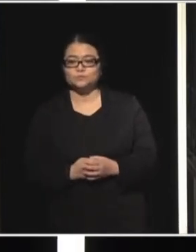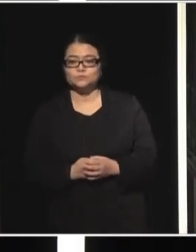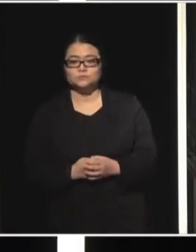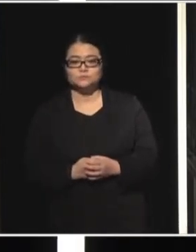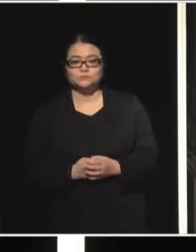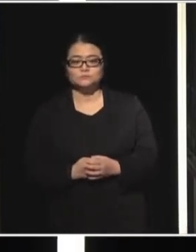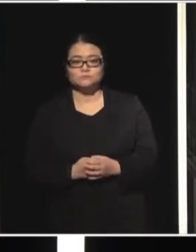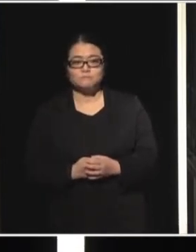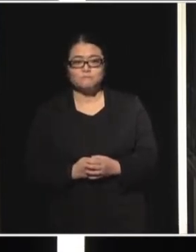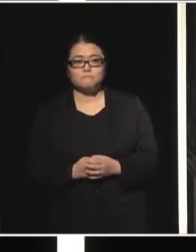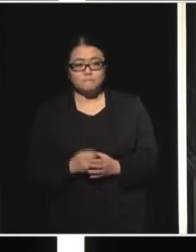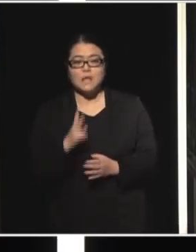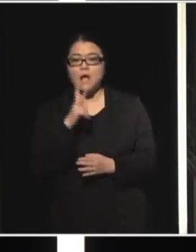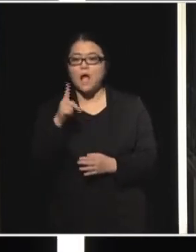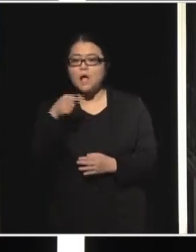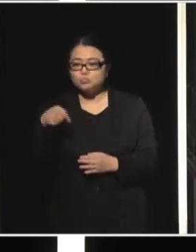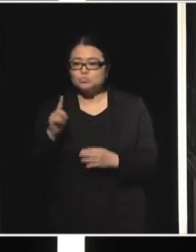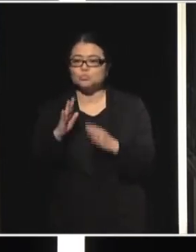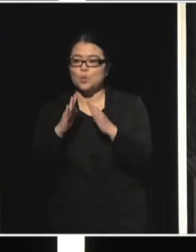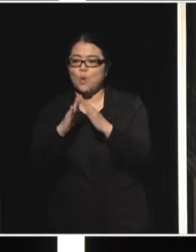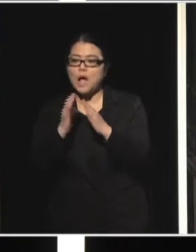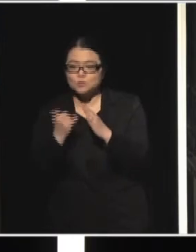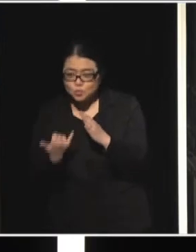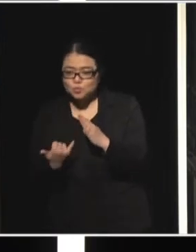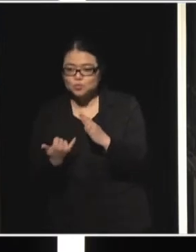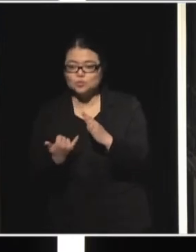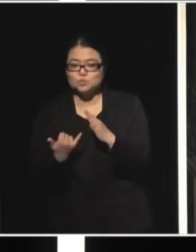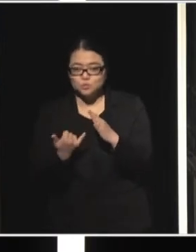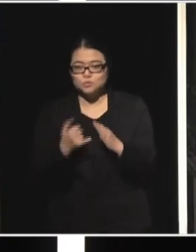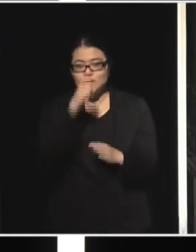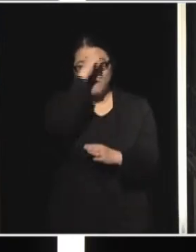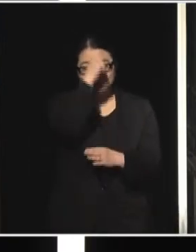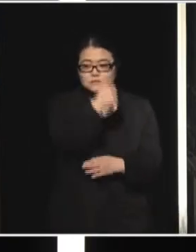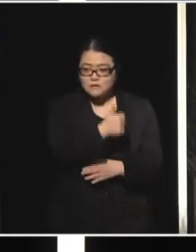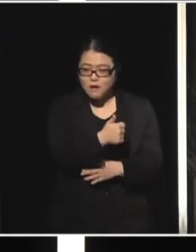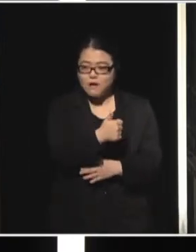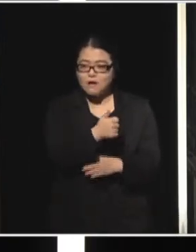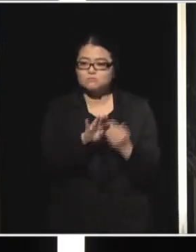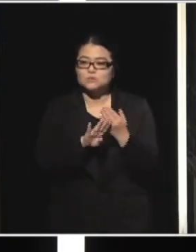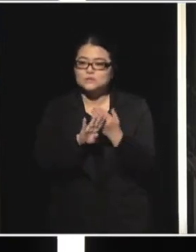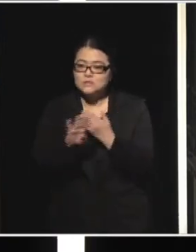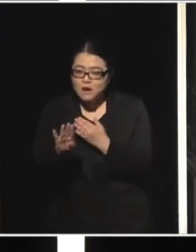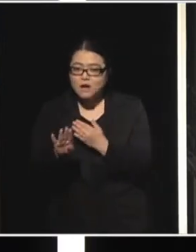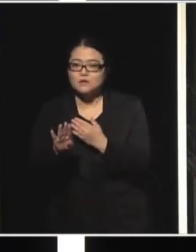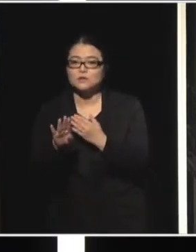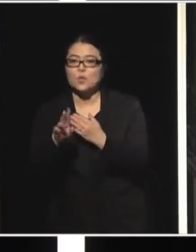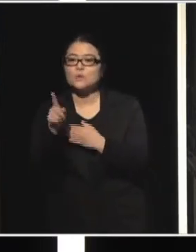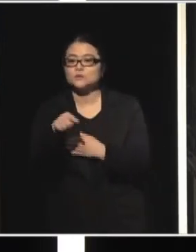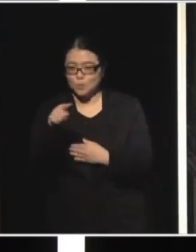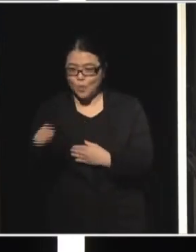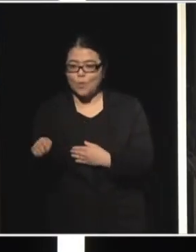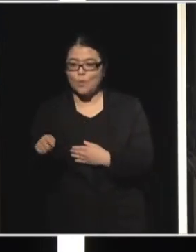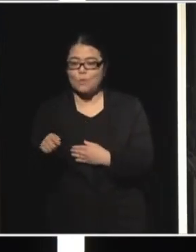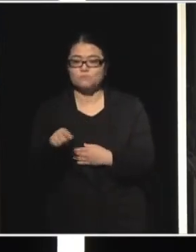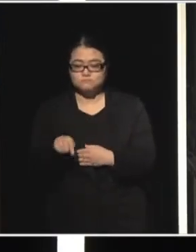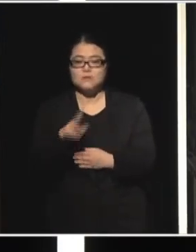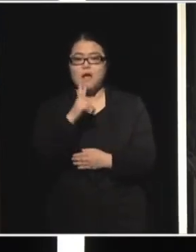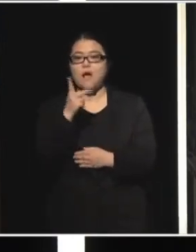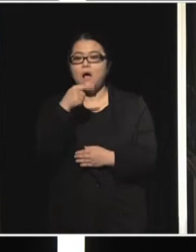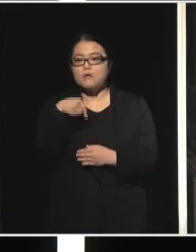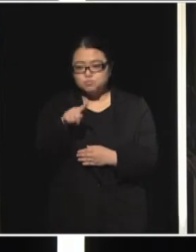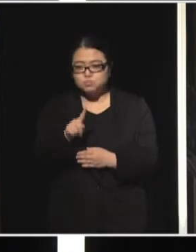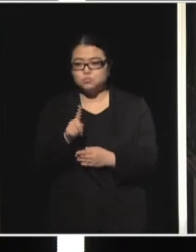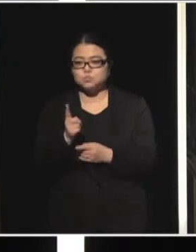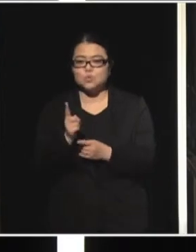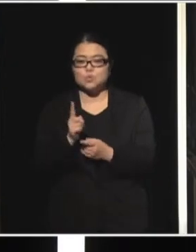家族の方まあ仮になっていらっしゃらない方もですねまぁあの元とどのように付き合っていたらいいのか非常に